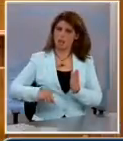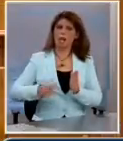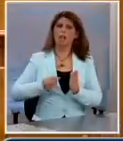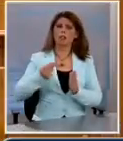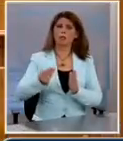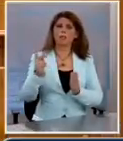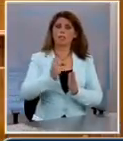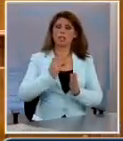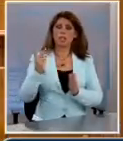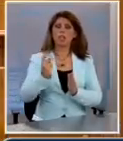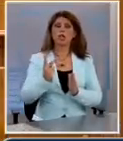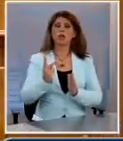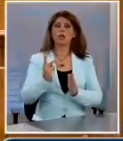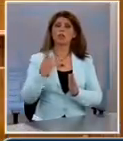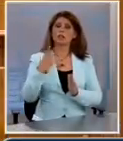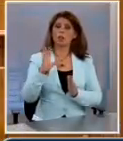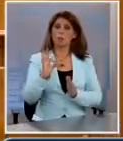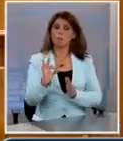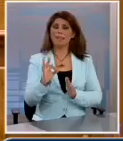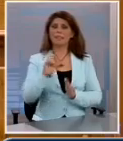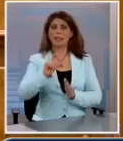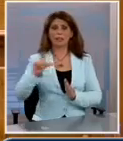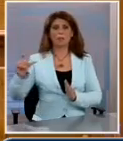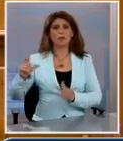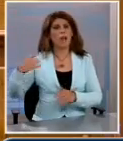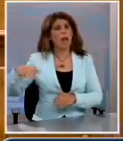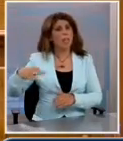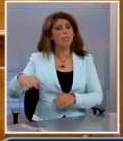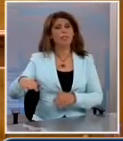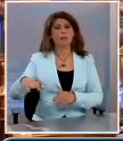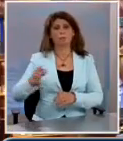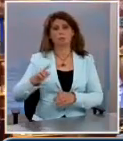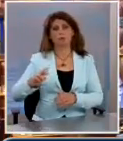και ένα κοινωνικό μέρισμα 450 εκατομμύρια στους πλέον αδύναμους συμπολίτες μας.